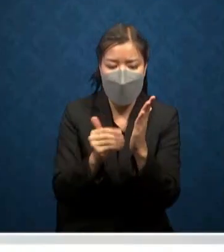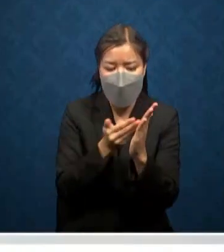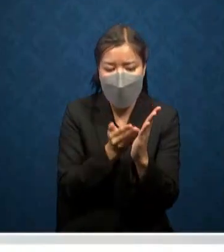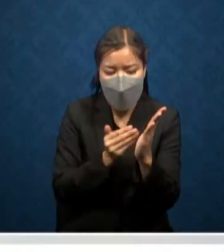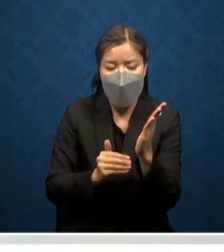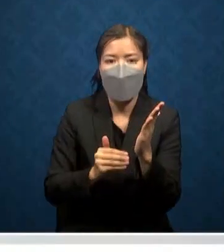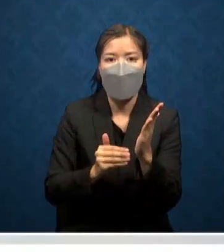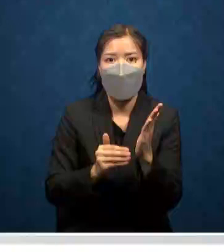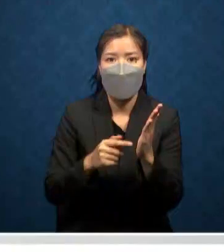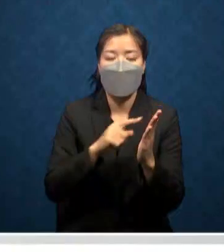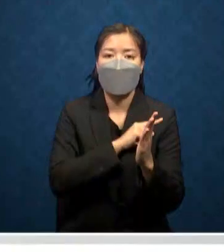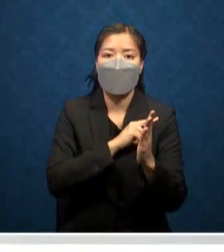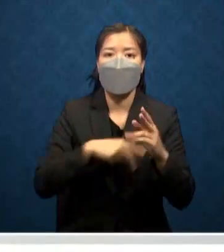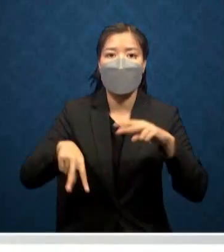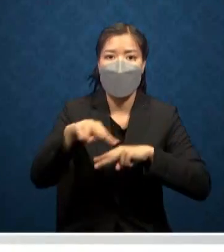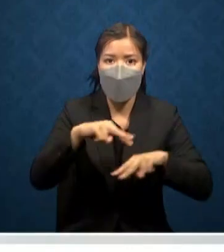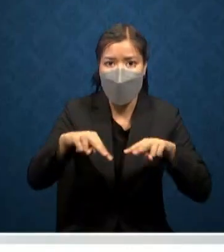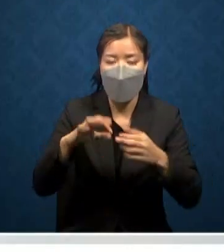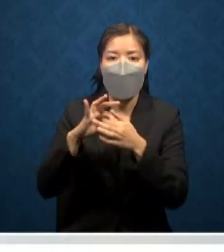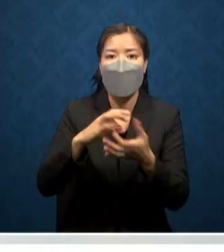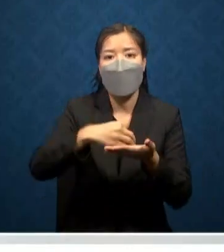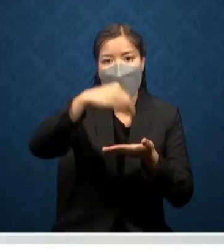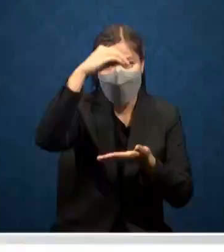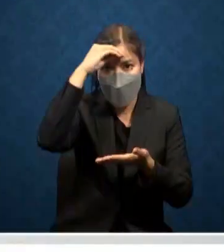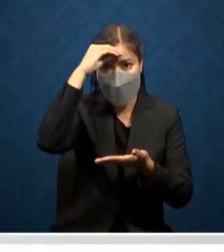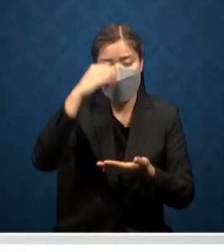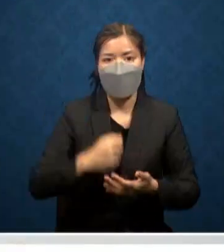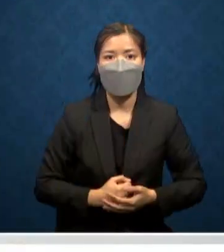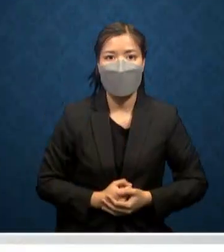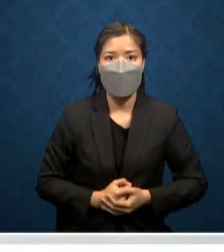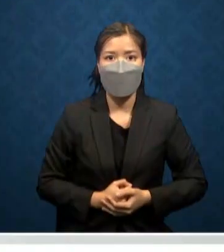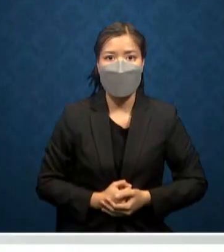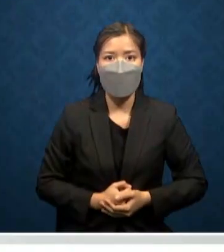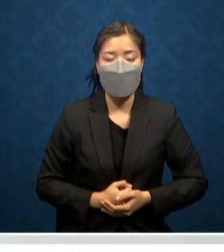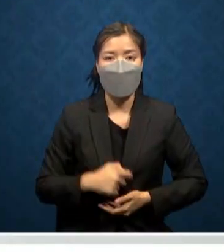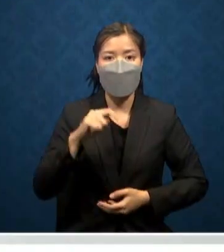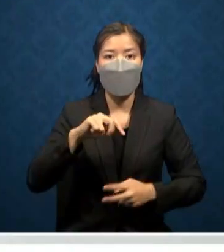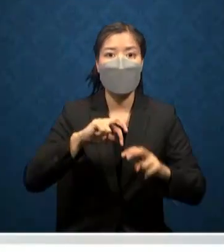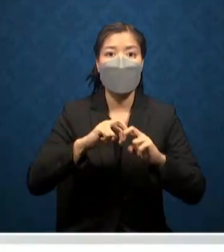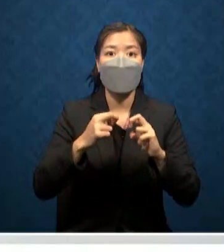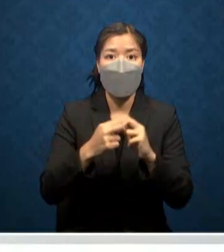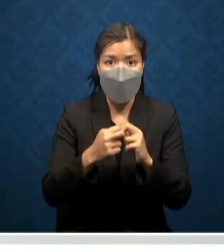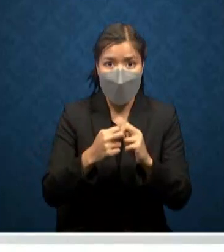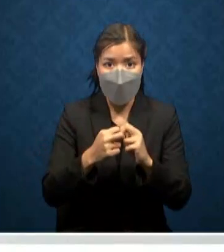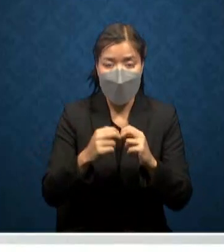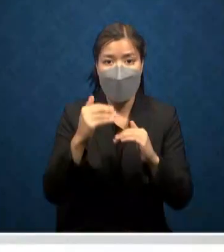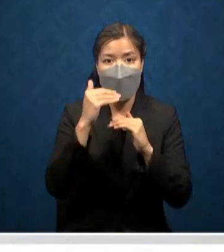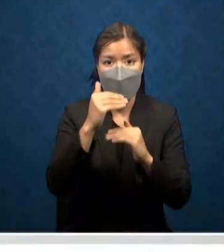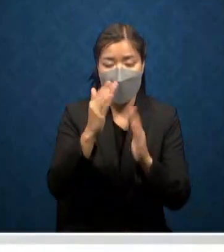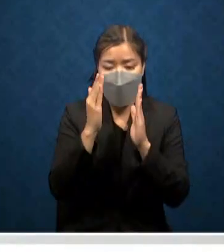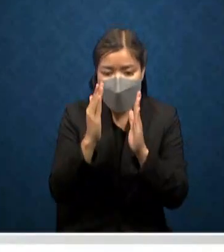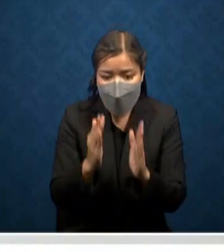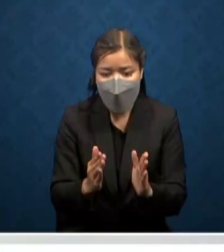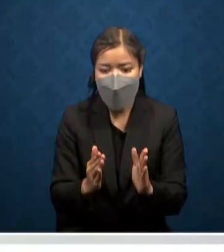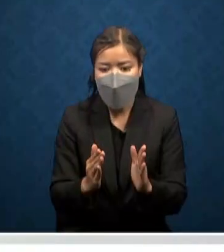ที่นำ perรับผิดชอบที่ดูแลเรื่องการศึกษานั้นอยู่นะครับตรงนี้ก็จะเป็นปัญหาในการที่จะไปกำหนดจำนวนองค์